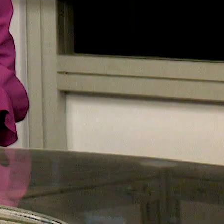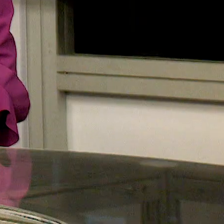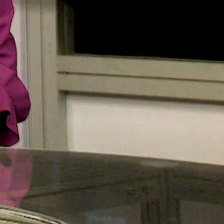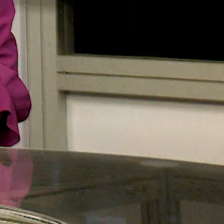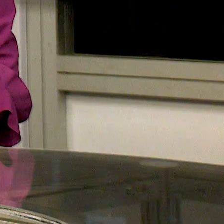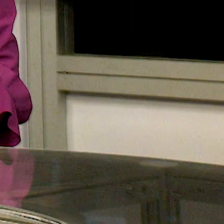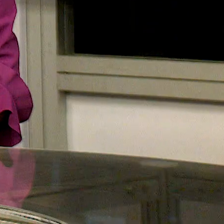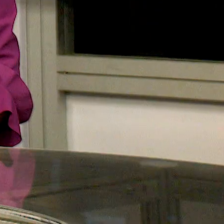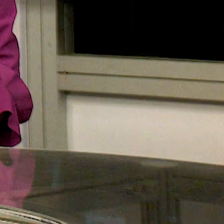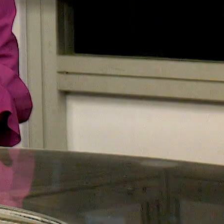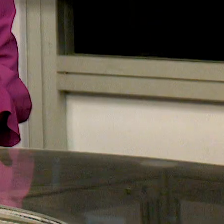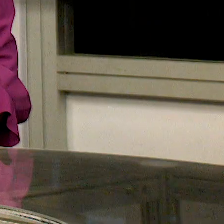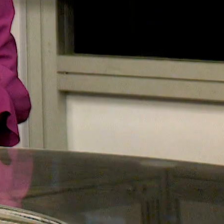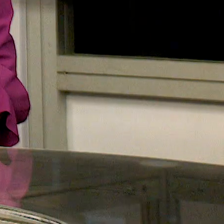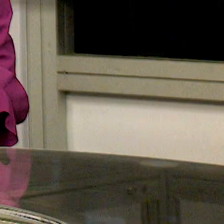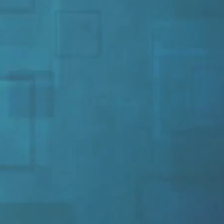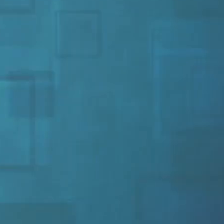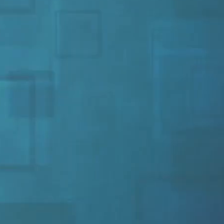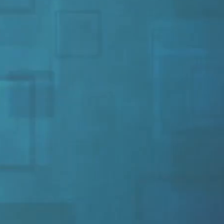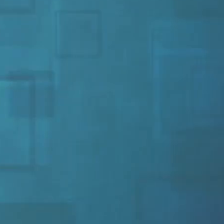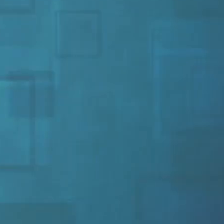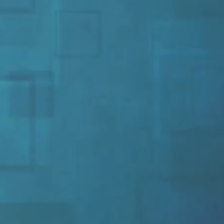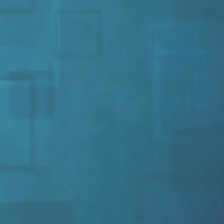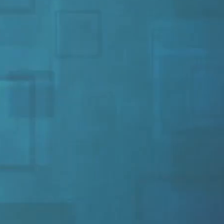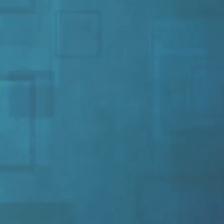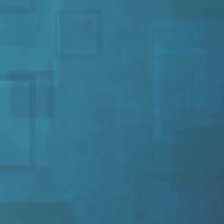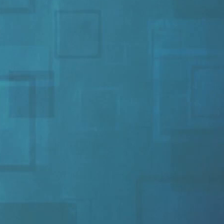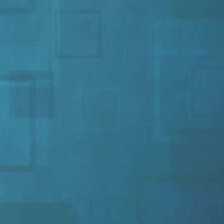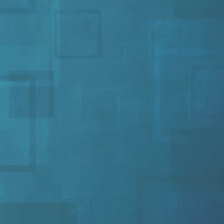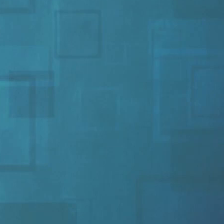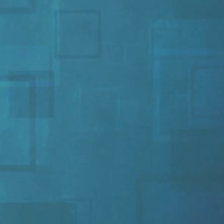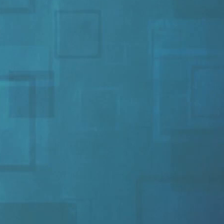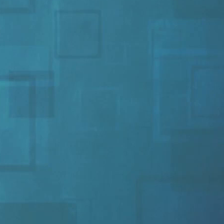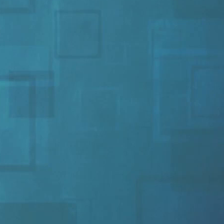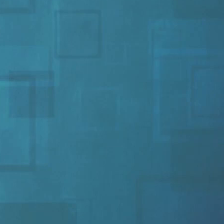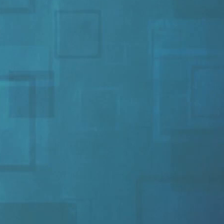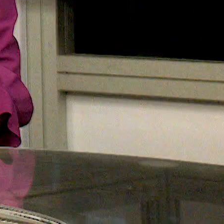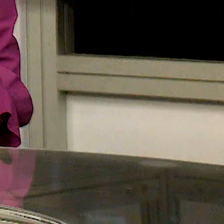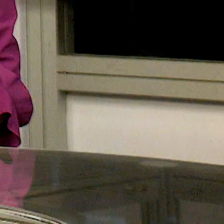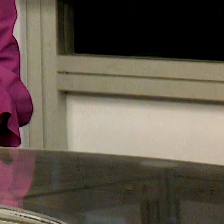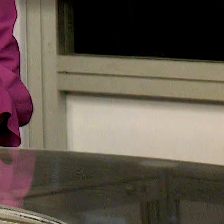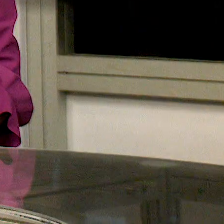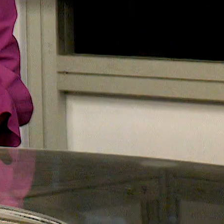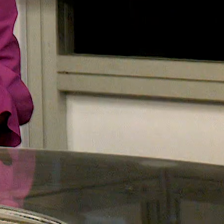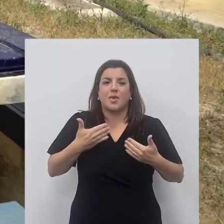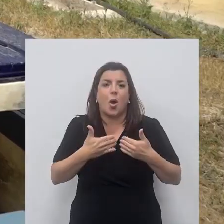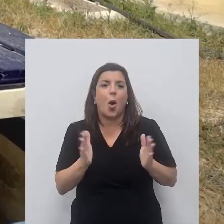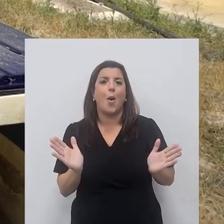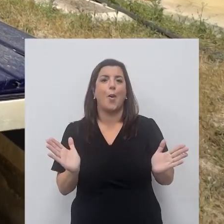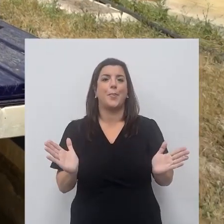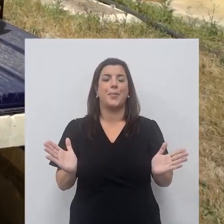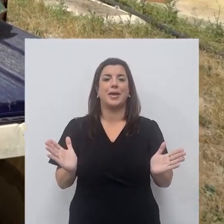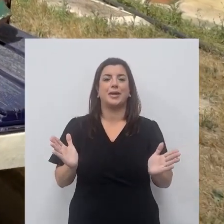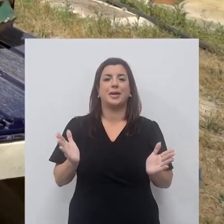ċavetta għal-futur, xini eżattament din l-inizjattiva? Min huwa l-moħħ wara dan il-proġett u min jista' jibbenefika minnu?